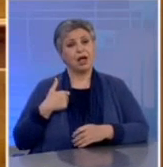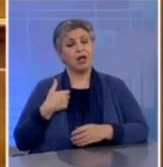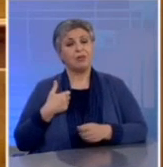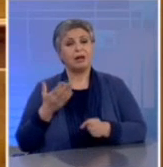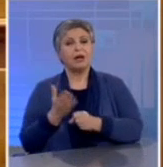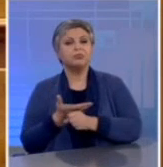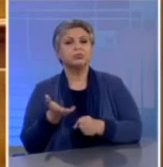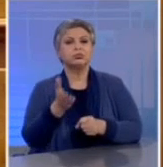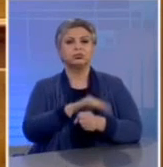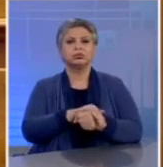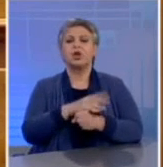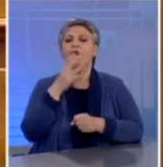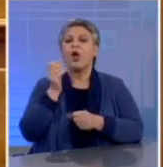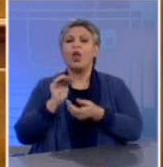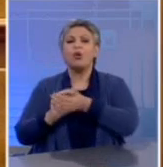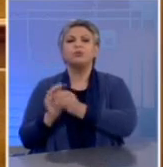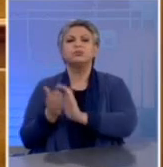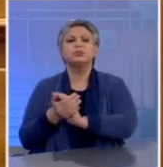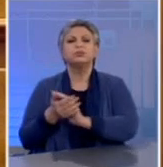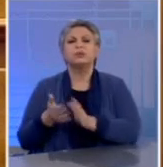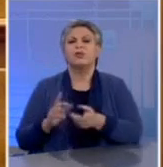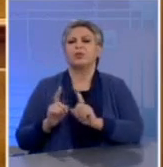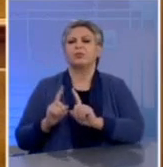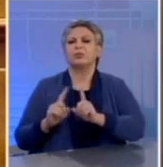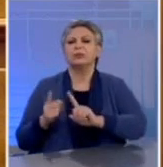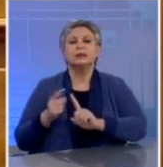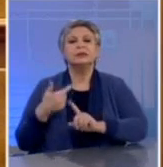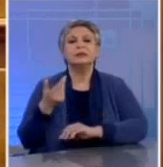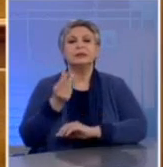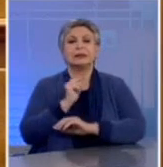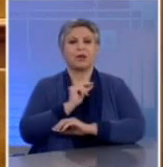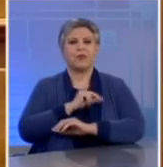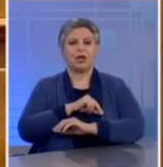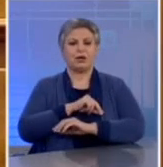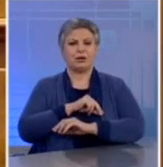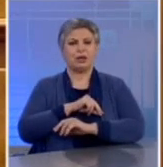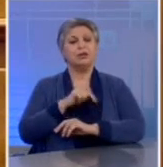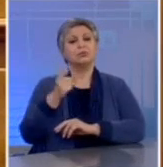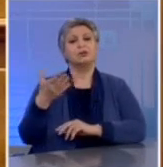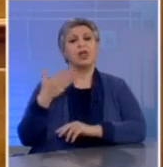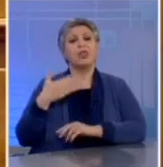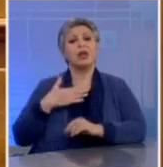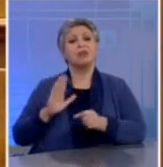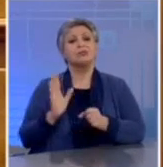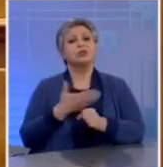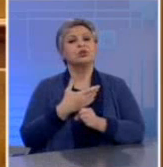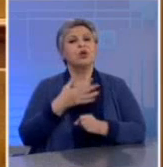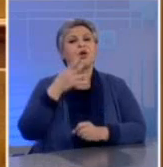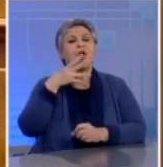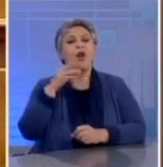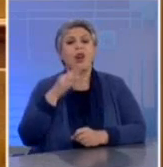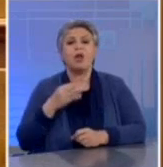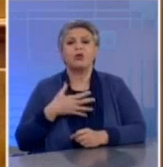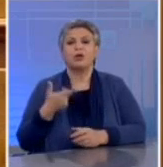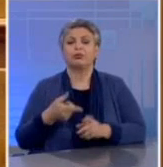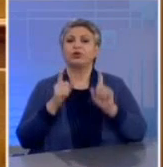κατόπιν μιας συνωμοσίας των συμφερόντων που ήθελαν να ανατρέψουν την κυβέρνηση αυτή για τις αποφάσεις που έλαβε για τη ΔΕΗ και τον